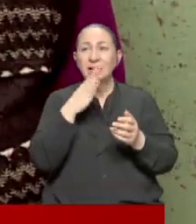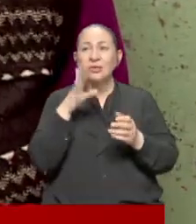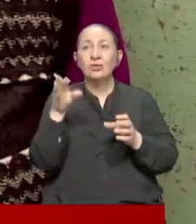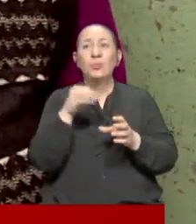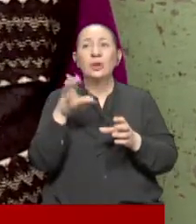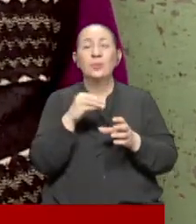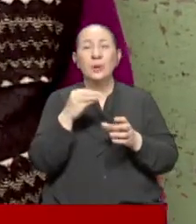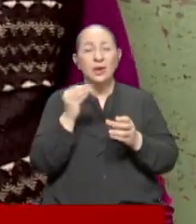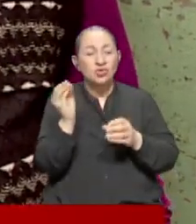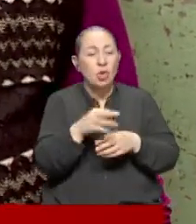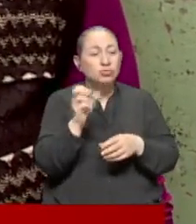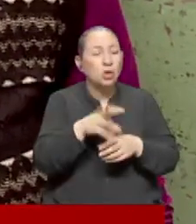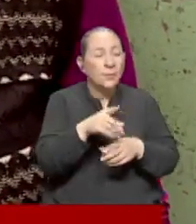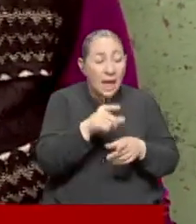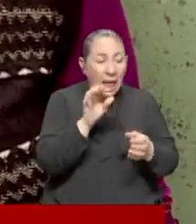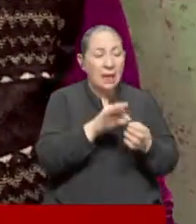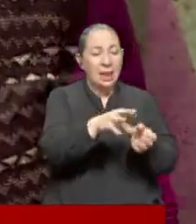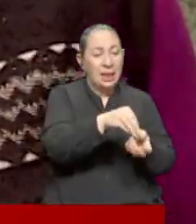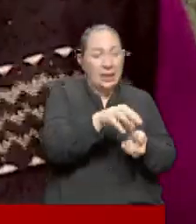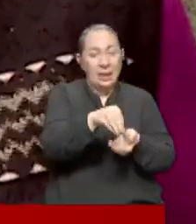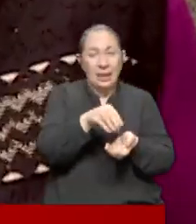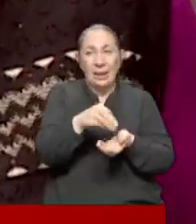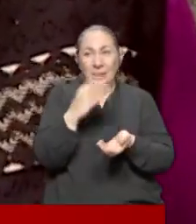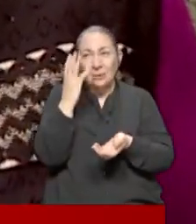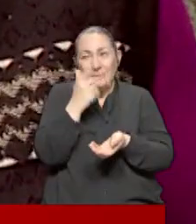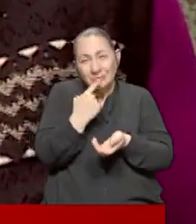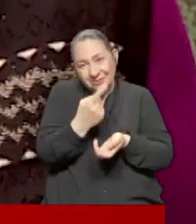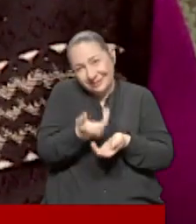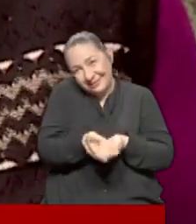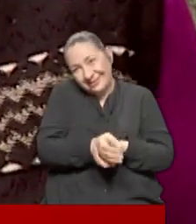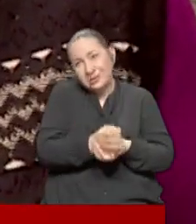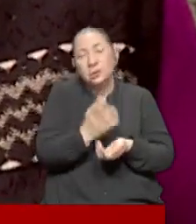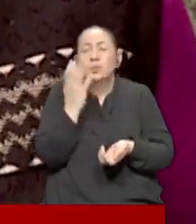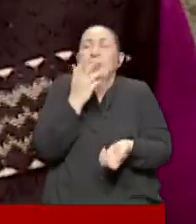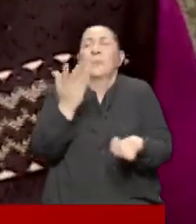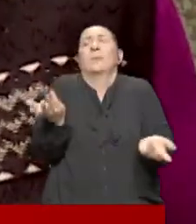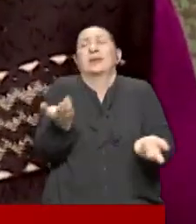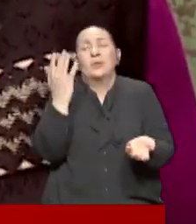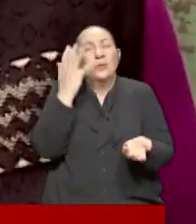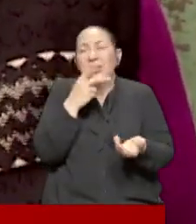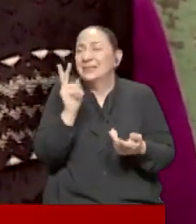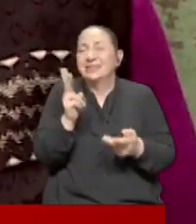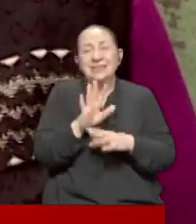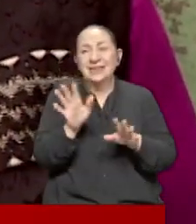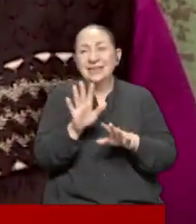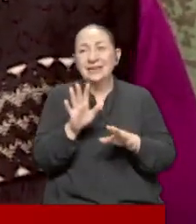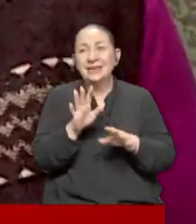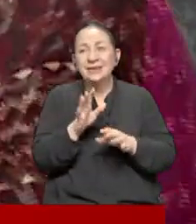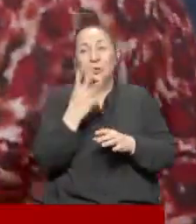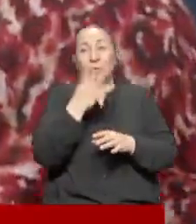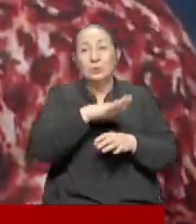kağıt toplamaya marketin attıklarında denk geliyor onlardan da alayım Şimdi utandım söylemeyi de çalmayın canım uçak Yüzünü bile